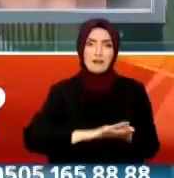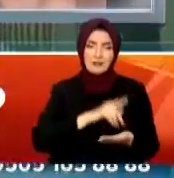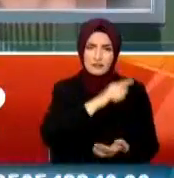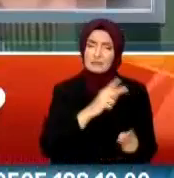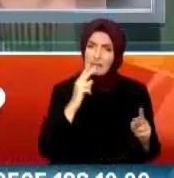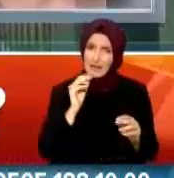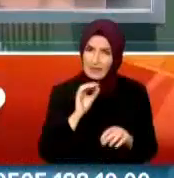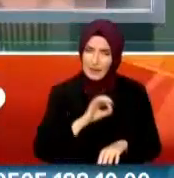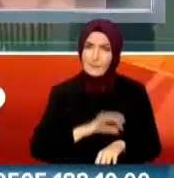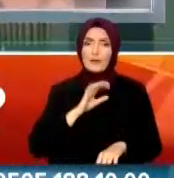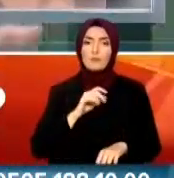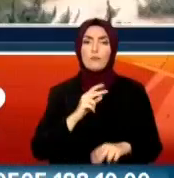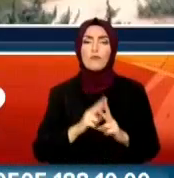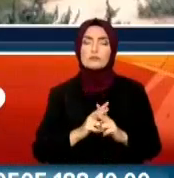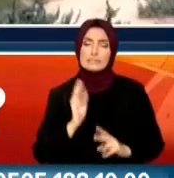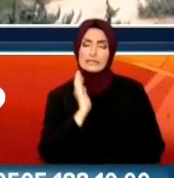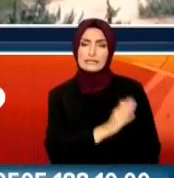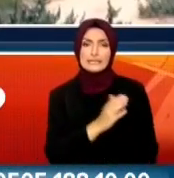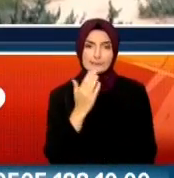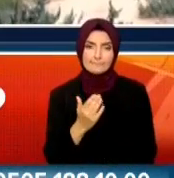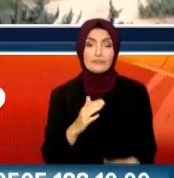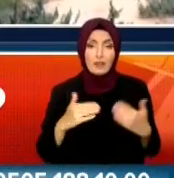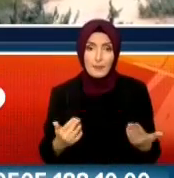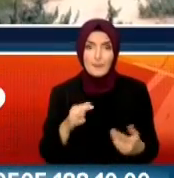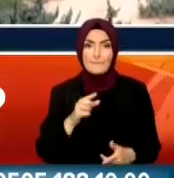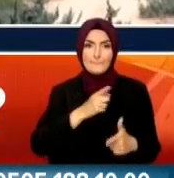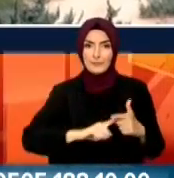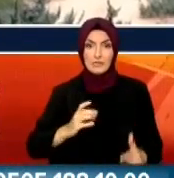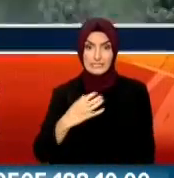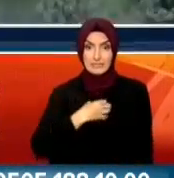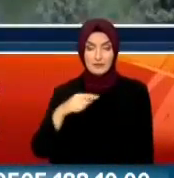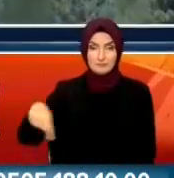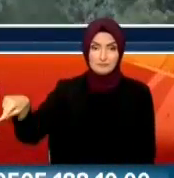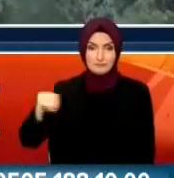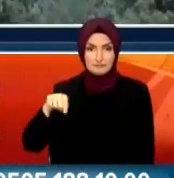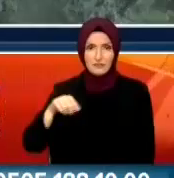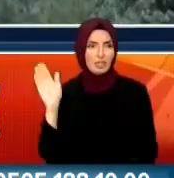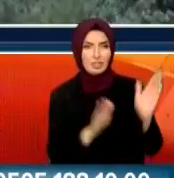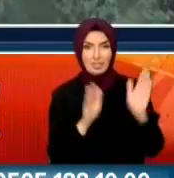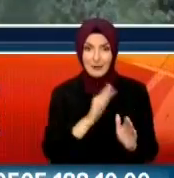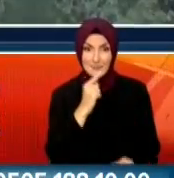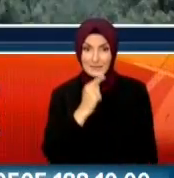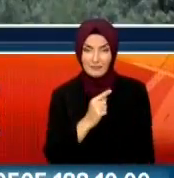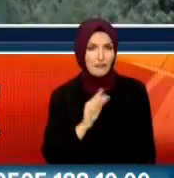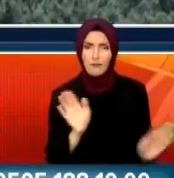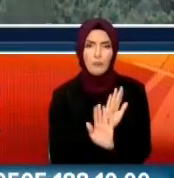going to be able to work to do modeling. Ancak plajın işletmecileri darp iddialarını kesin bir dille yalanladı.